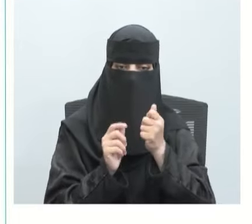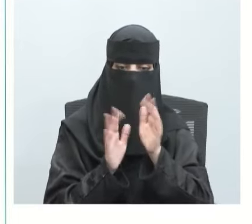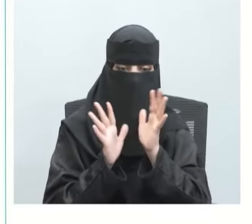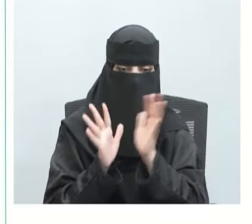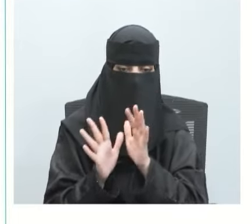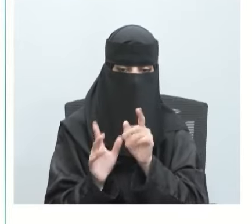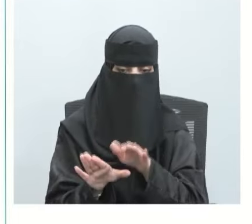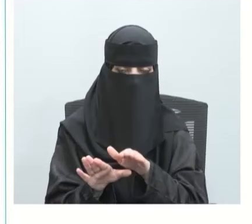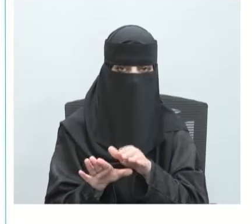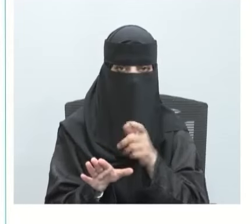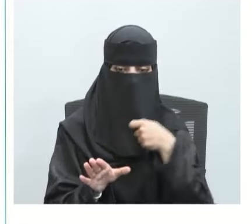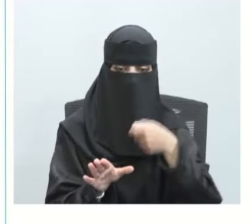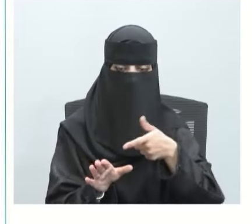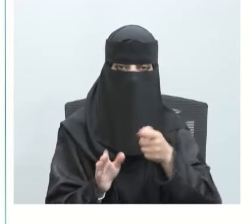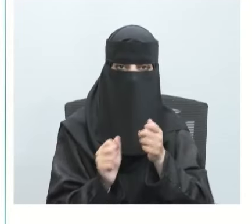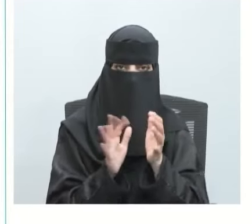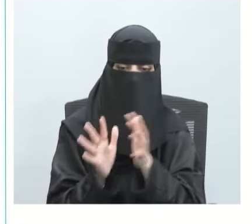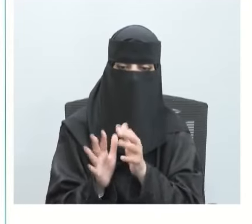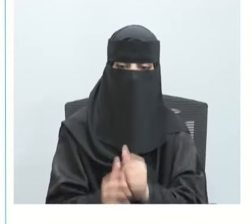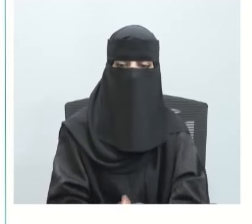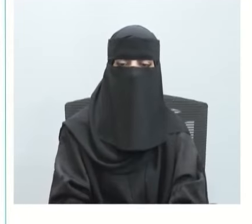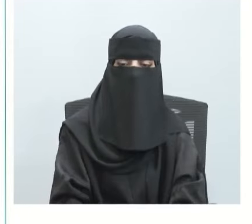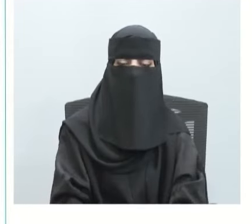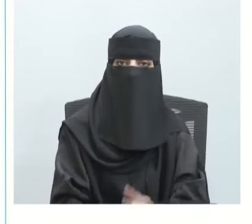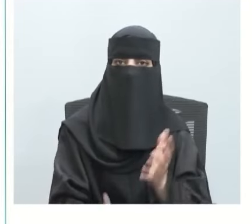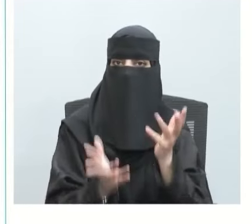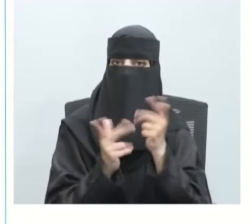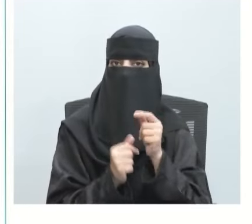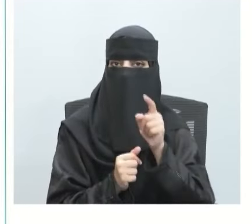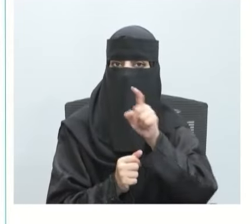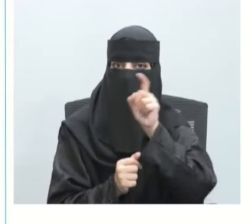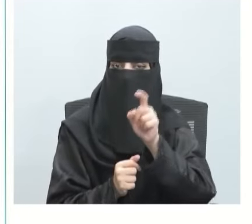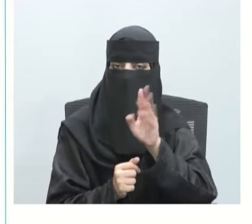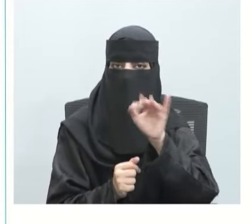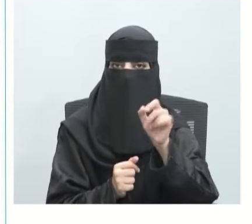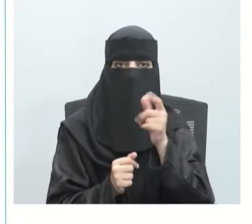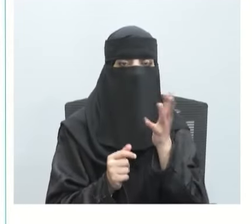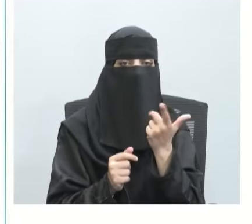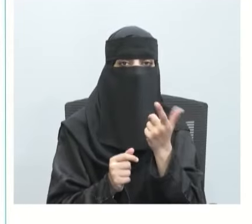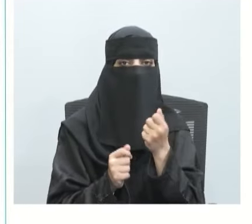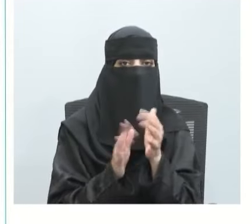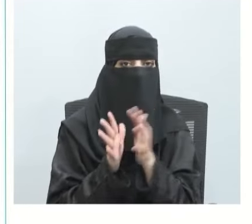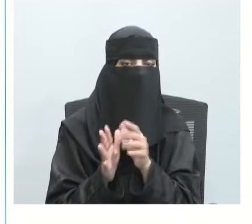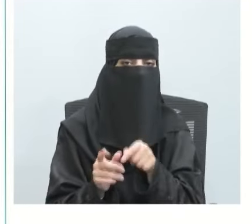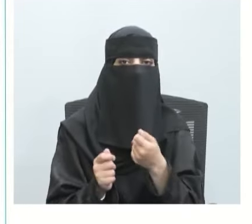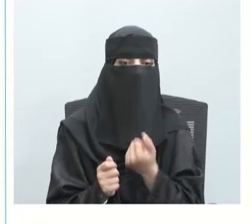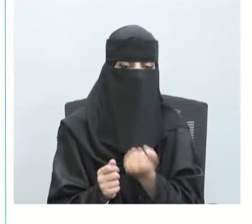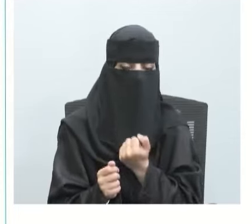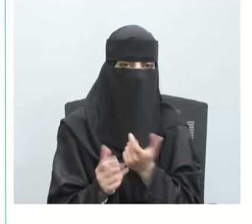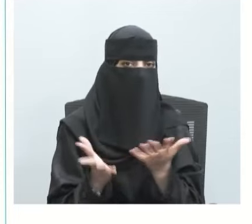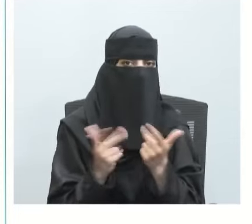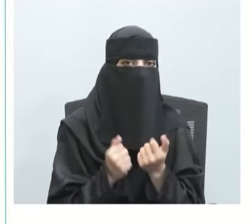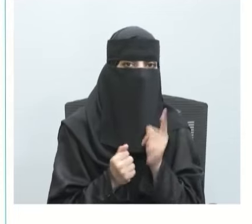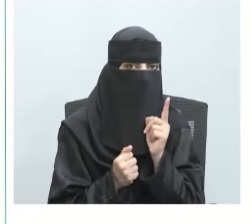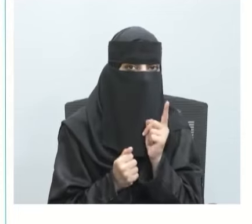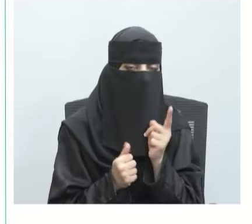المبلغ المتوفر لديك للانفاق او الادخار كم المبلغ الذي لديك وهذا ما نتكلم